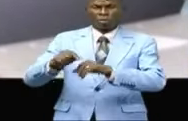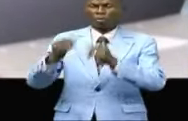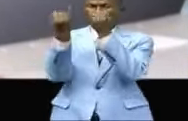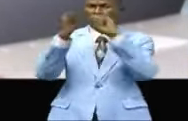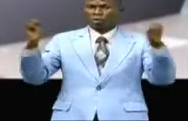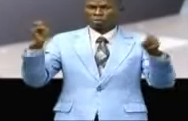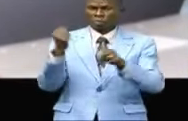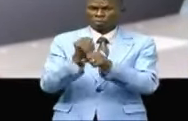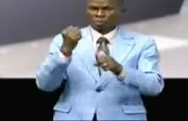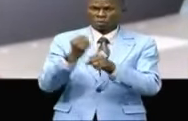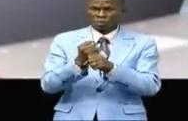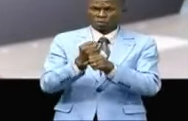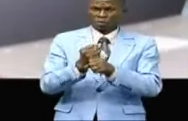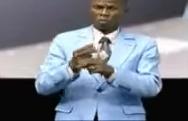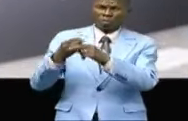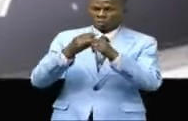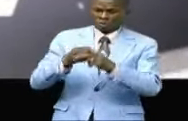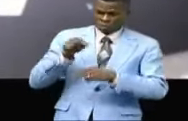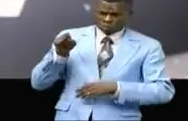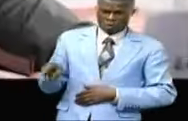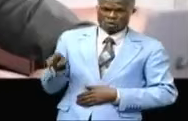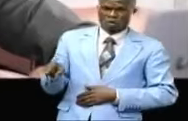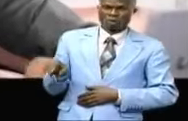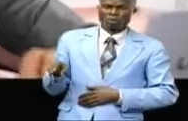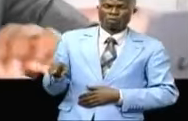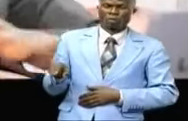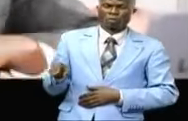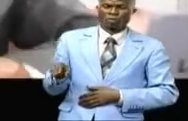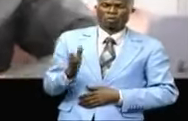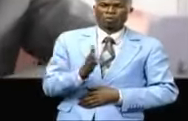qui travaillera sous sa supervision.